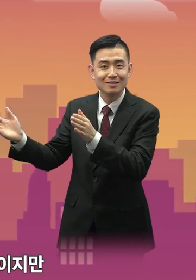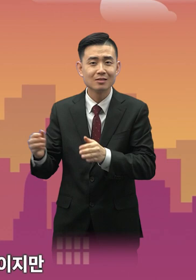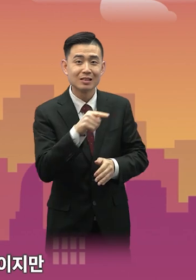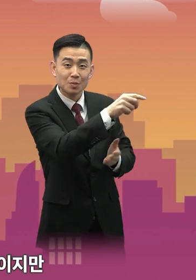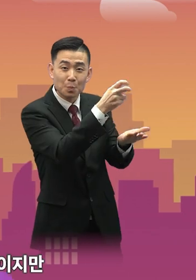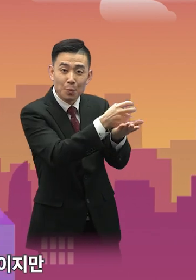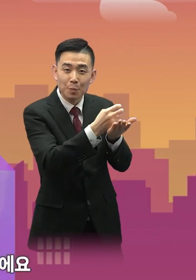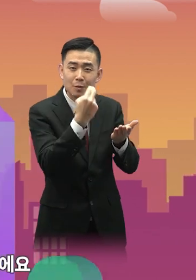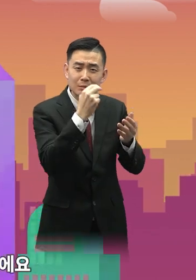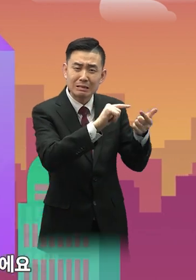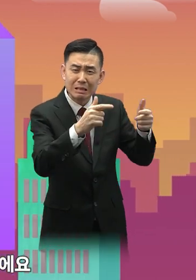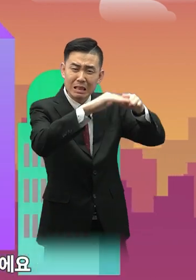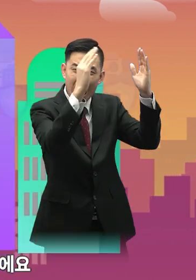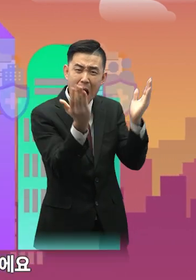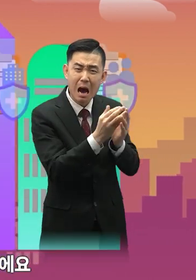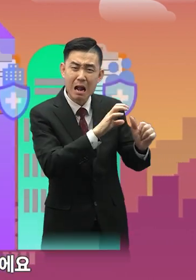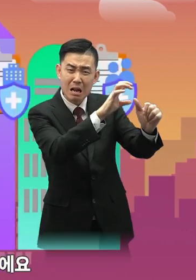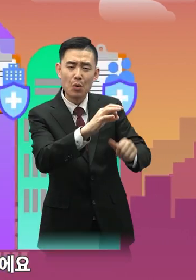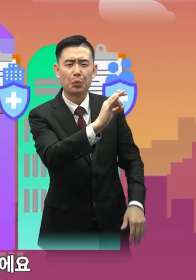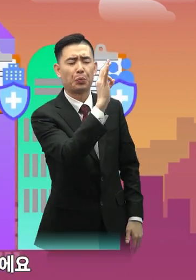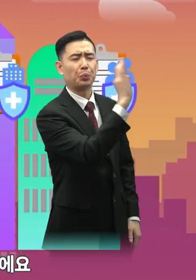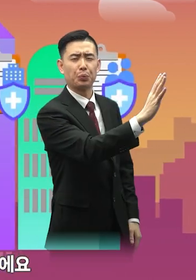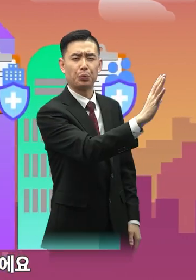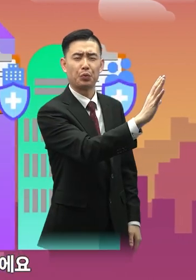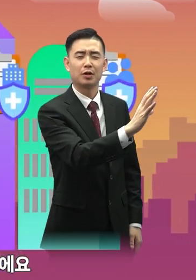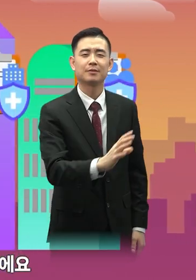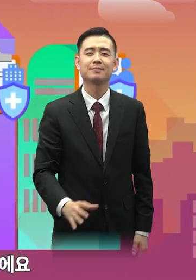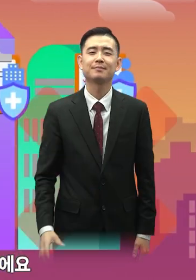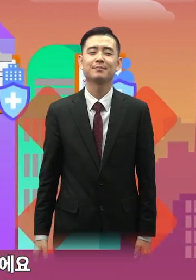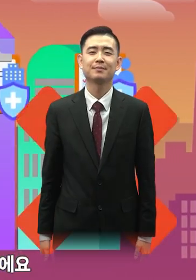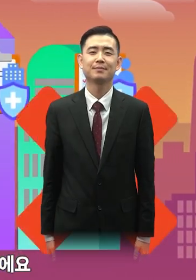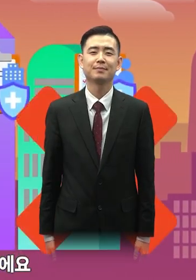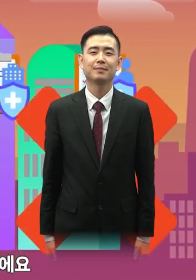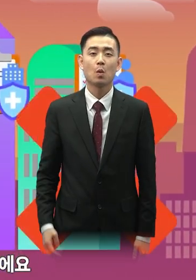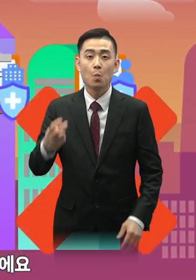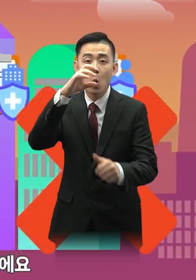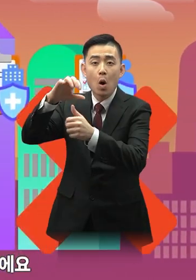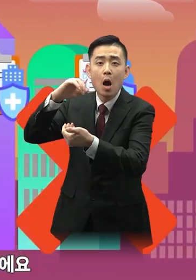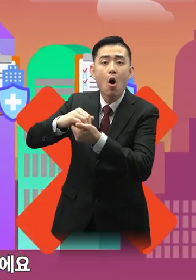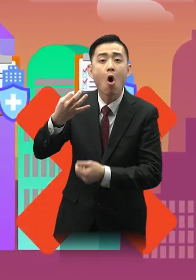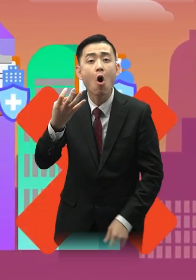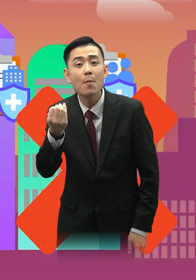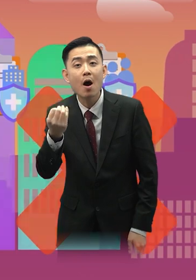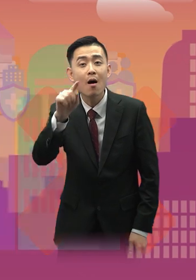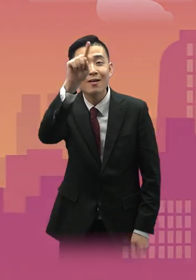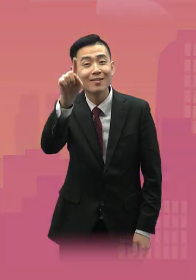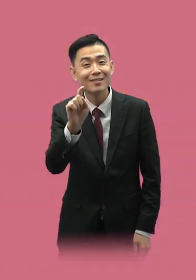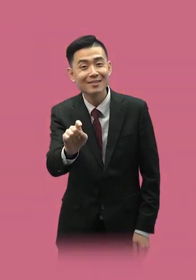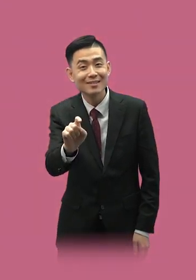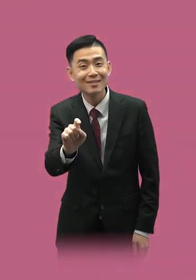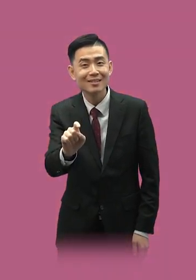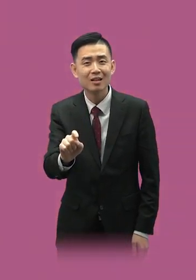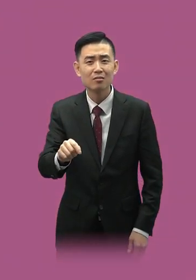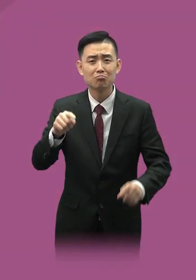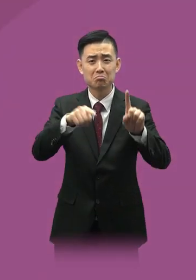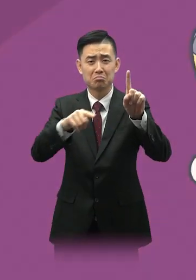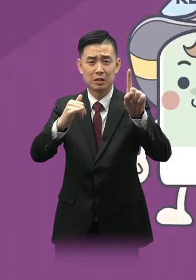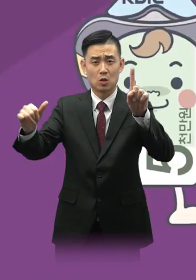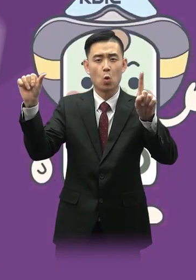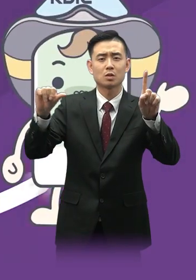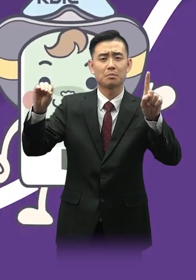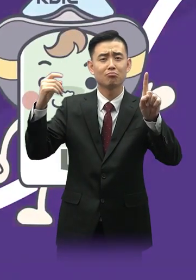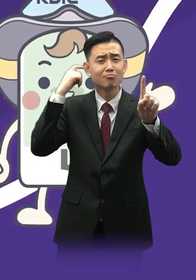보호 대상이지만, 법인보험, 보증보험 등은 보호 대상이 아니에요. 보호 한도는 얼마나 될까요?